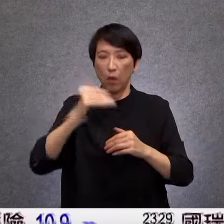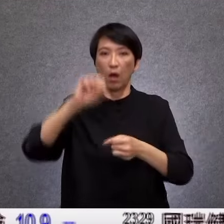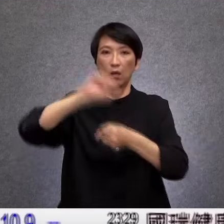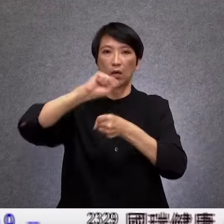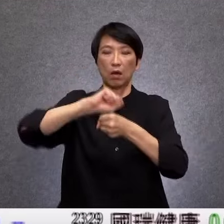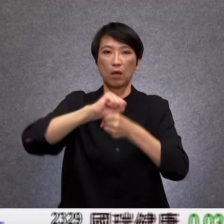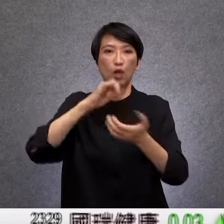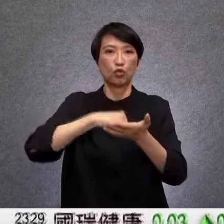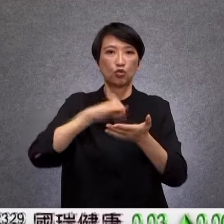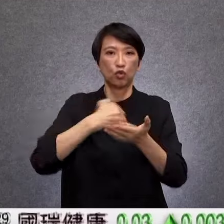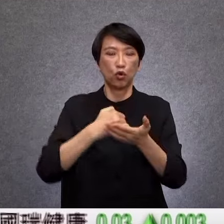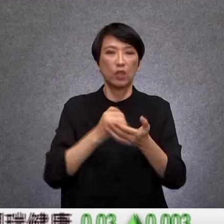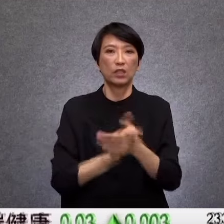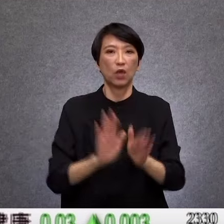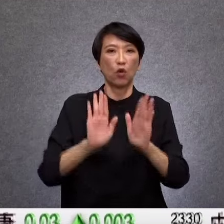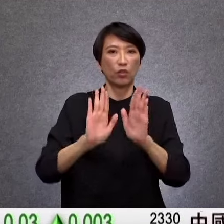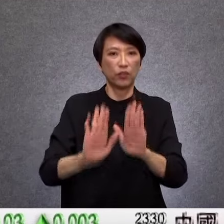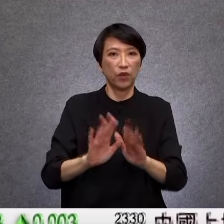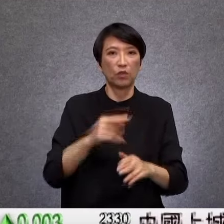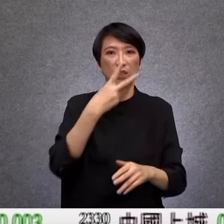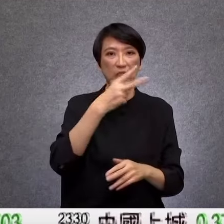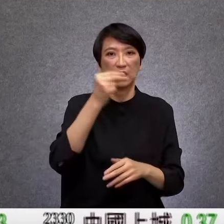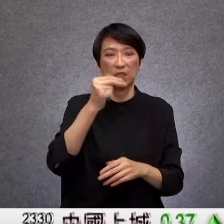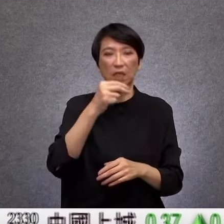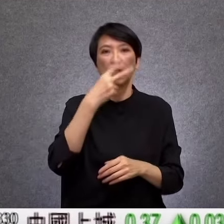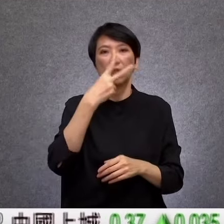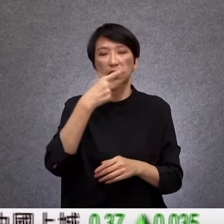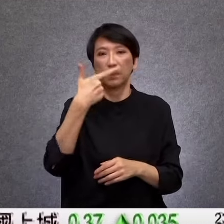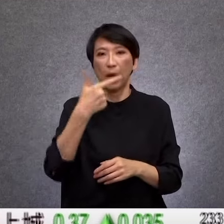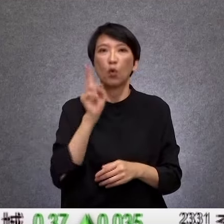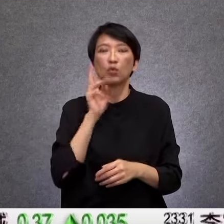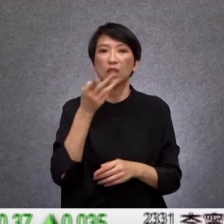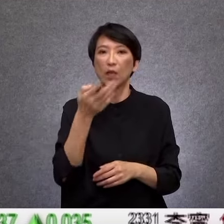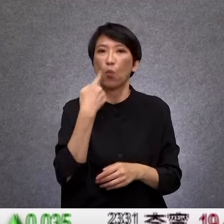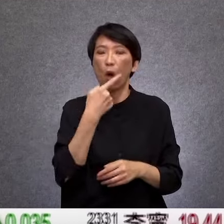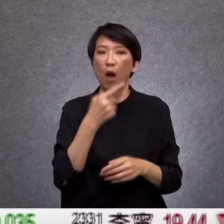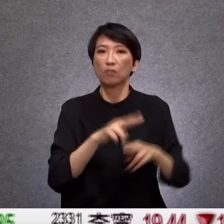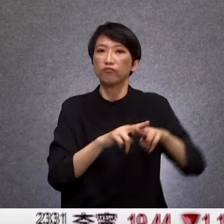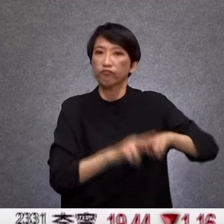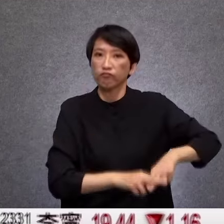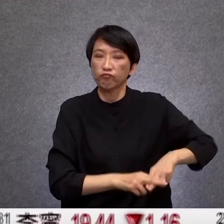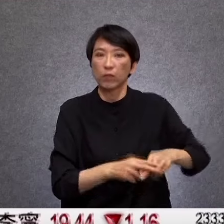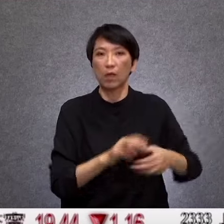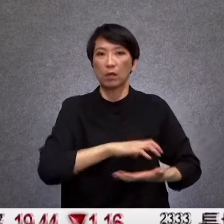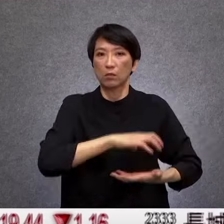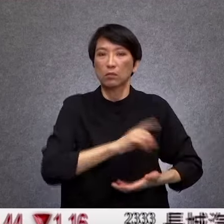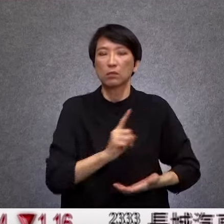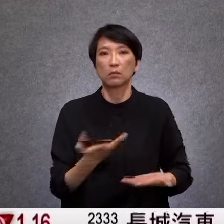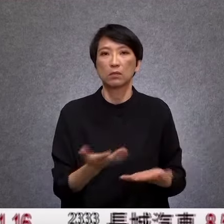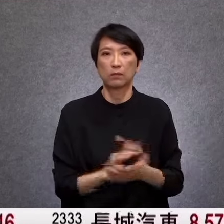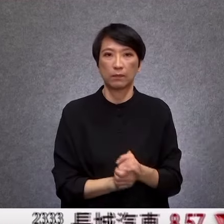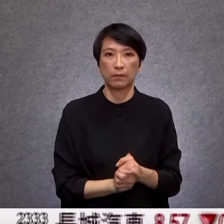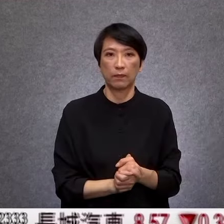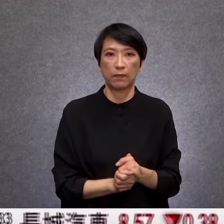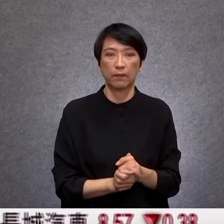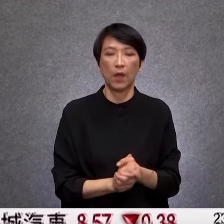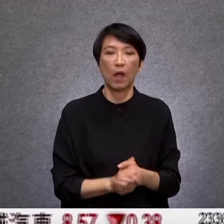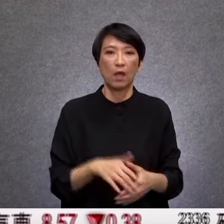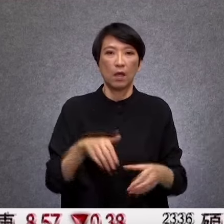能調整稅階都有可能去增加呢個收入，先可以導致2027、2028年好似口中所講嘅盈餘咧？